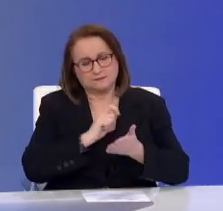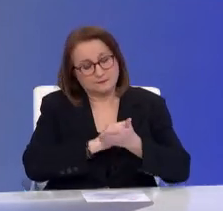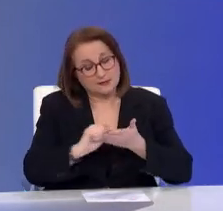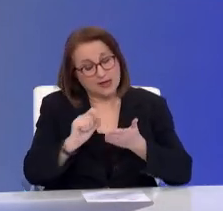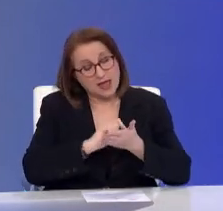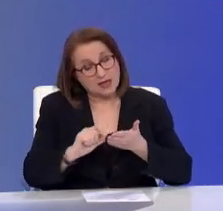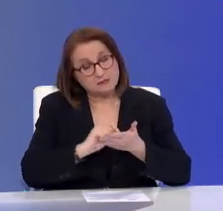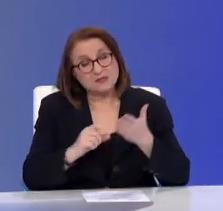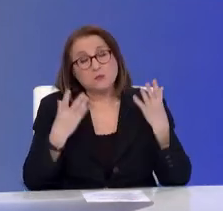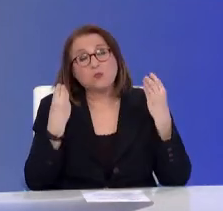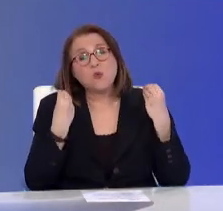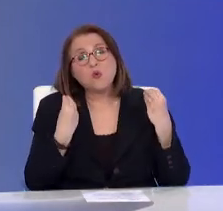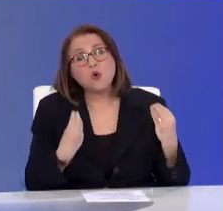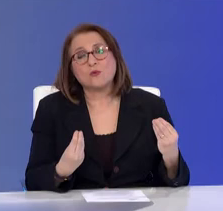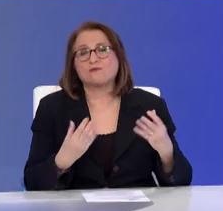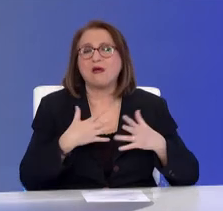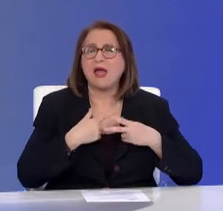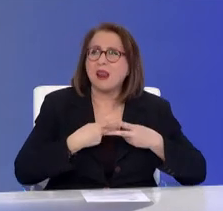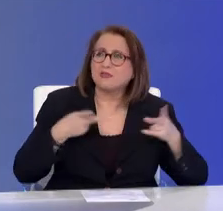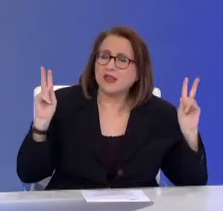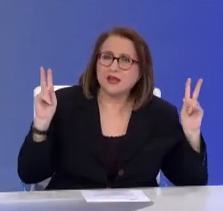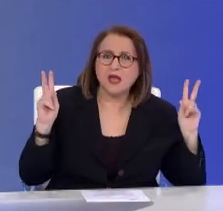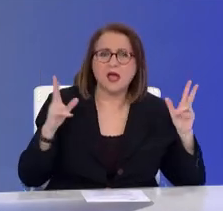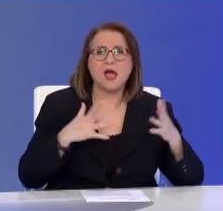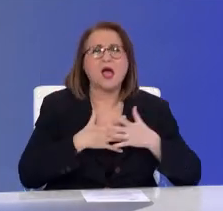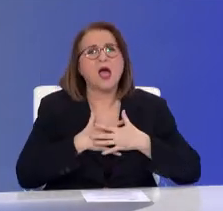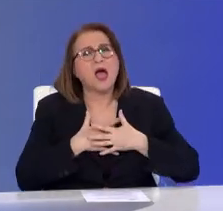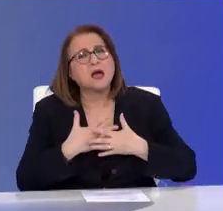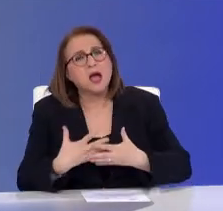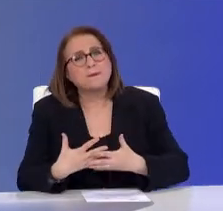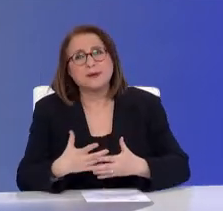της ελευθερίας, της αγάπης, της υπερηφάνειας.